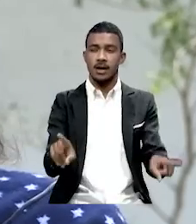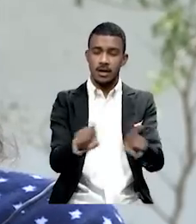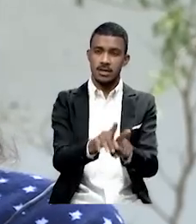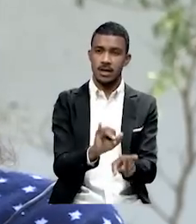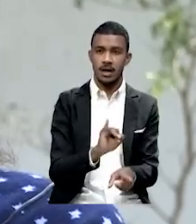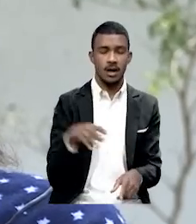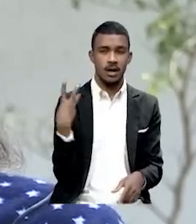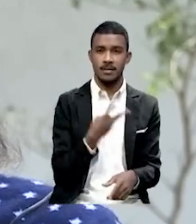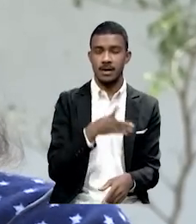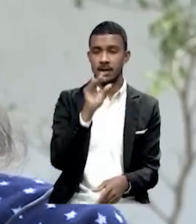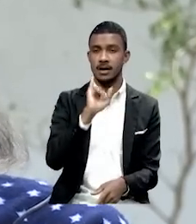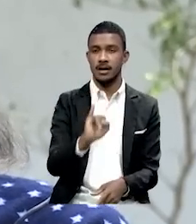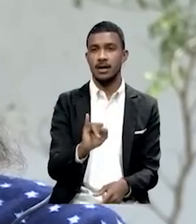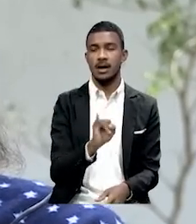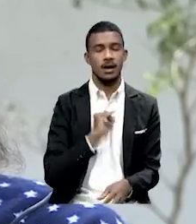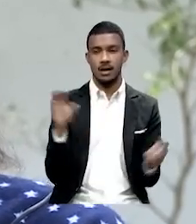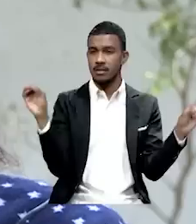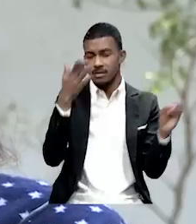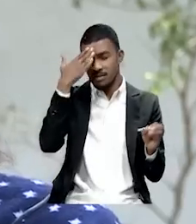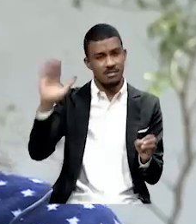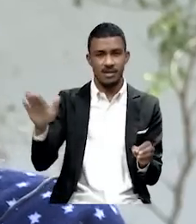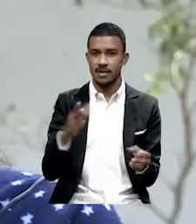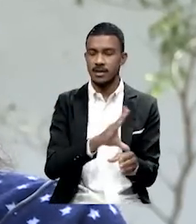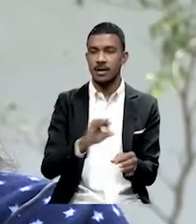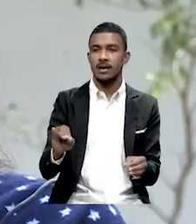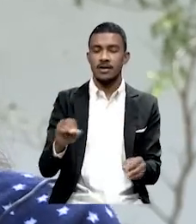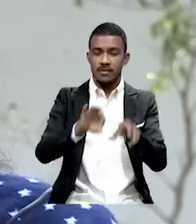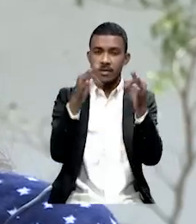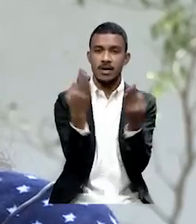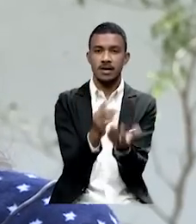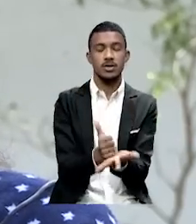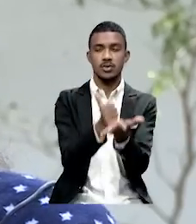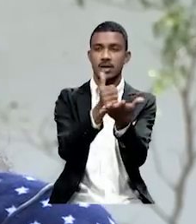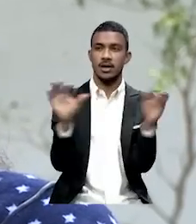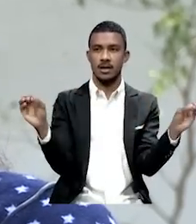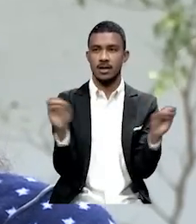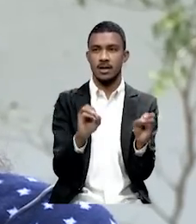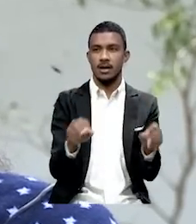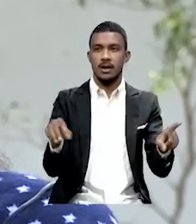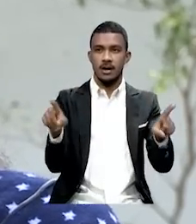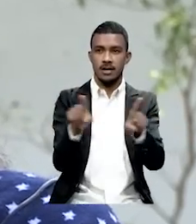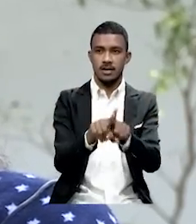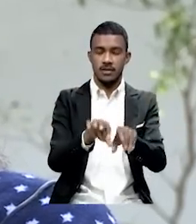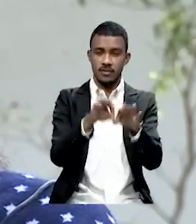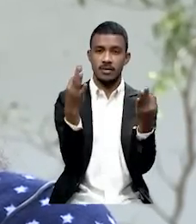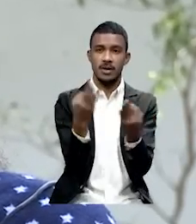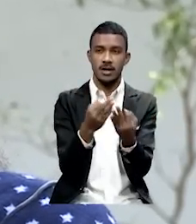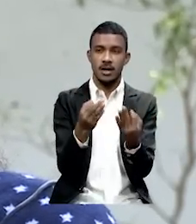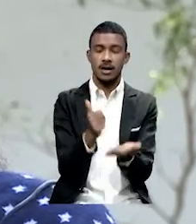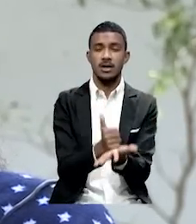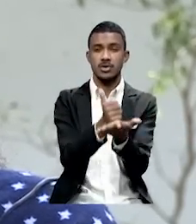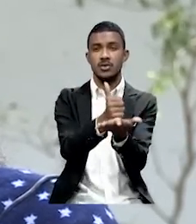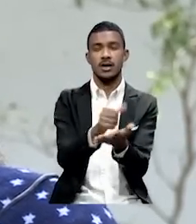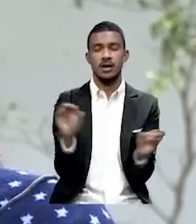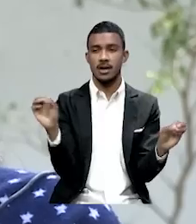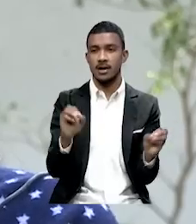amlah teni di pesan sa family mas satu azur ni lah ya ane ma family azur lah ya ni ma be dokter sih